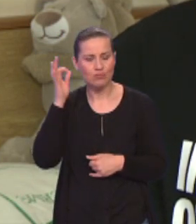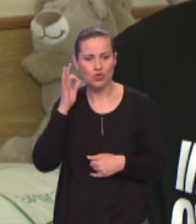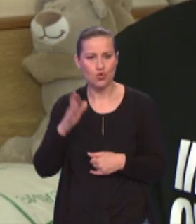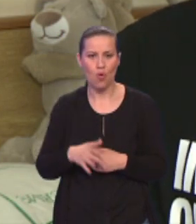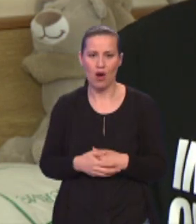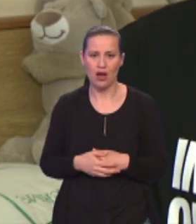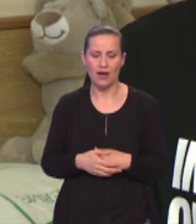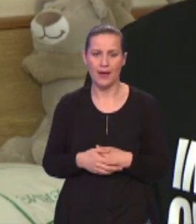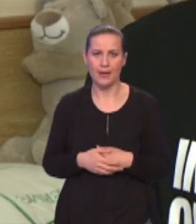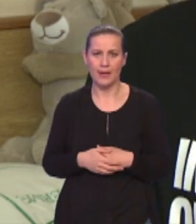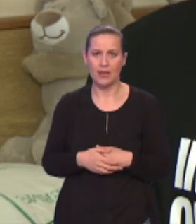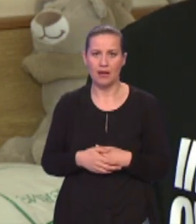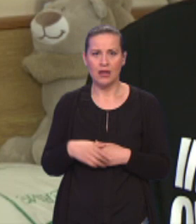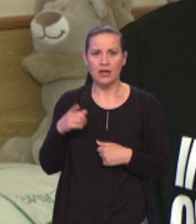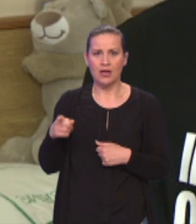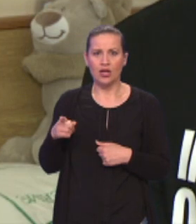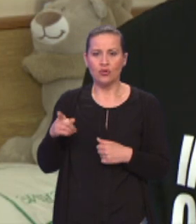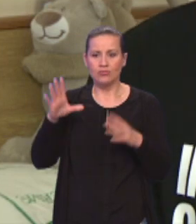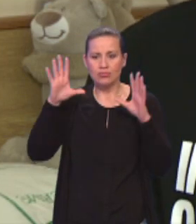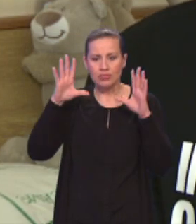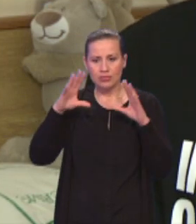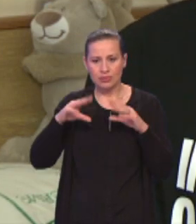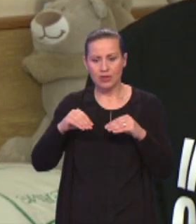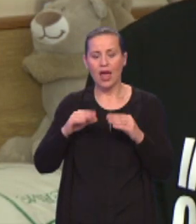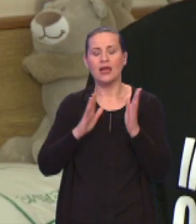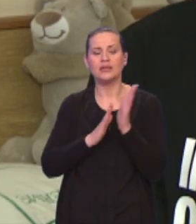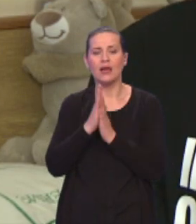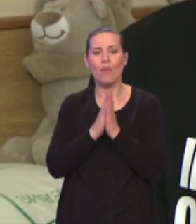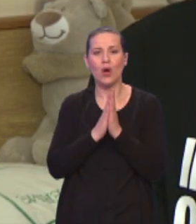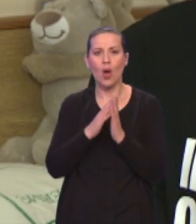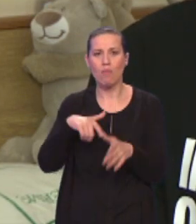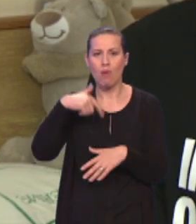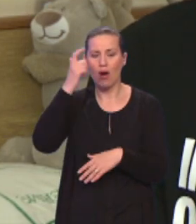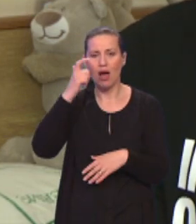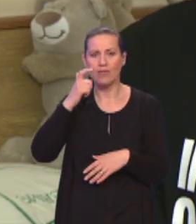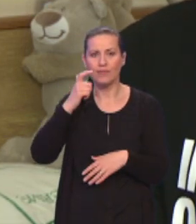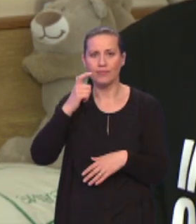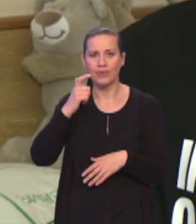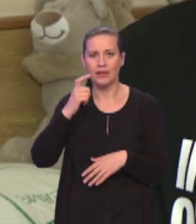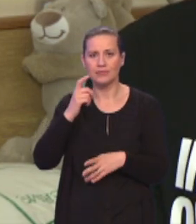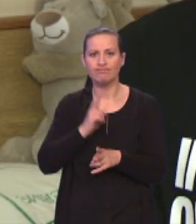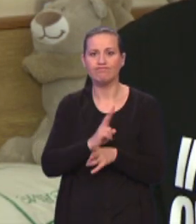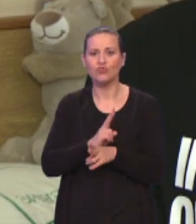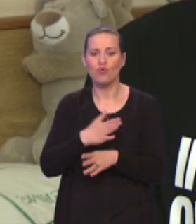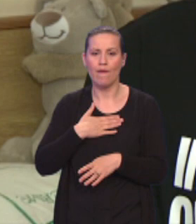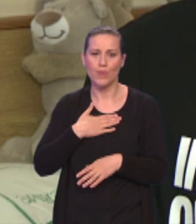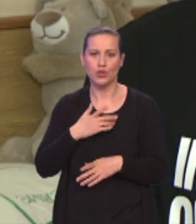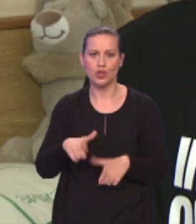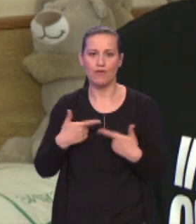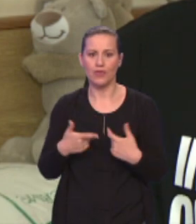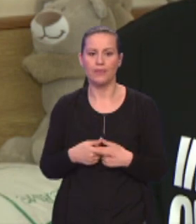ušima. I tu sam se gasio i zamolio Boga da mi sačuva.